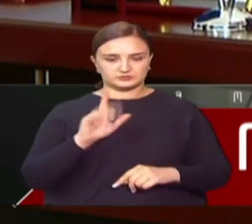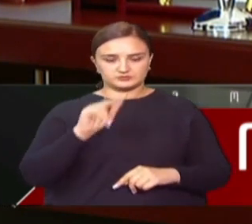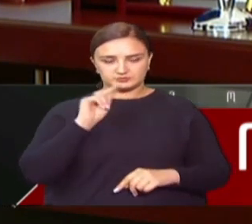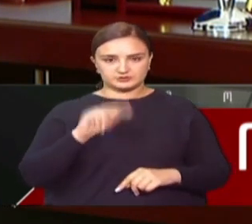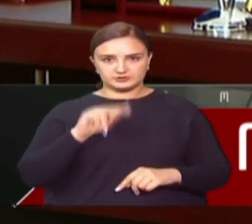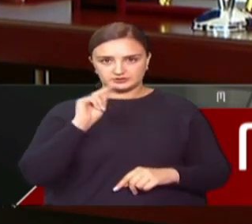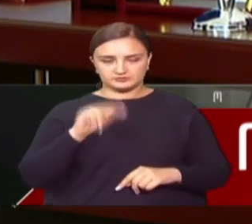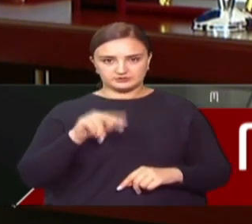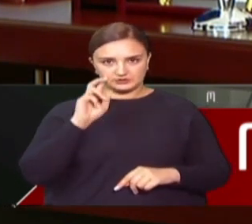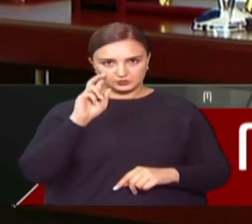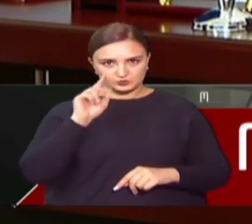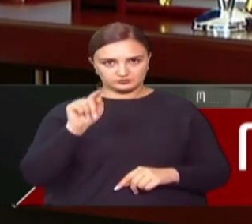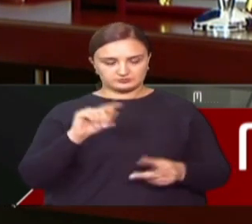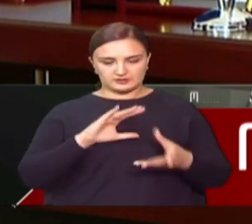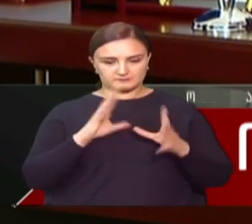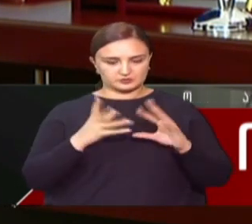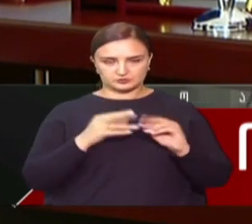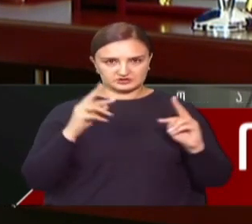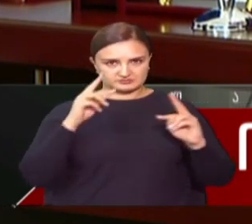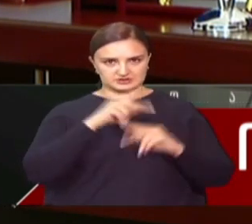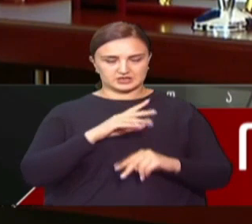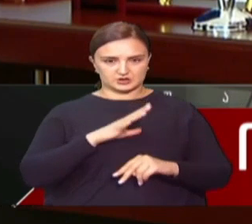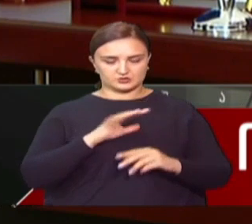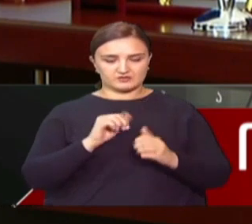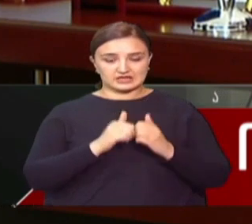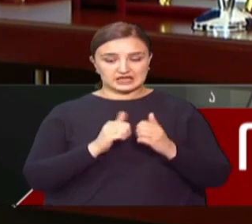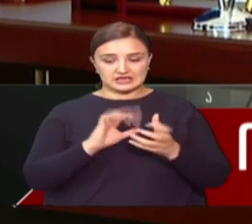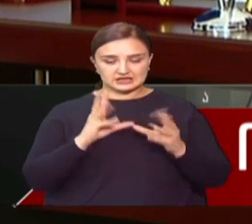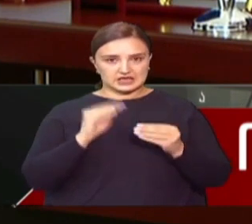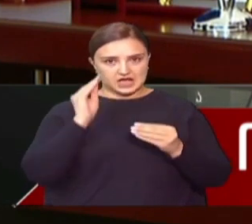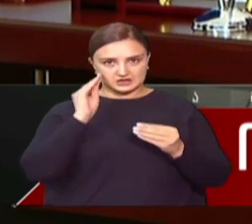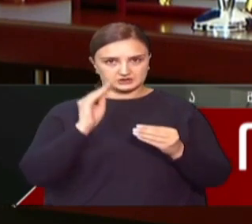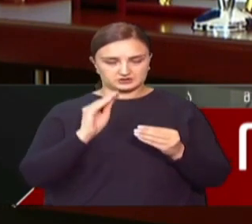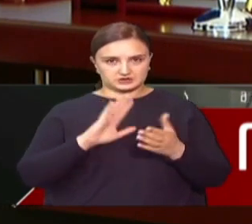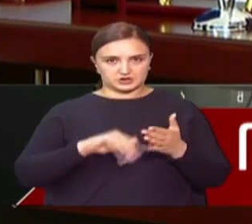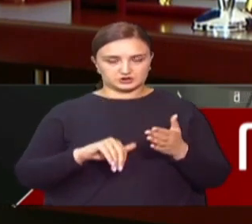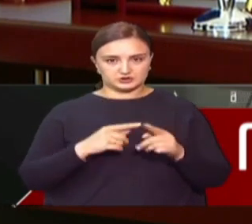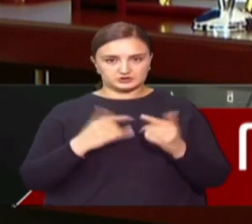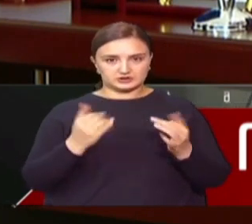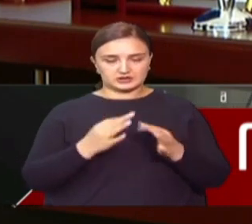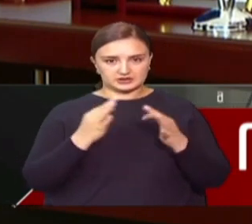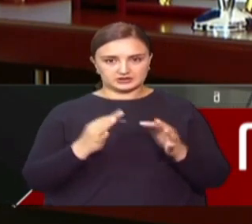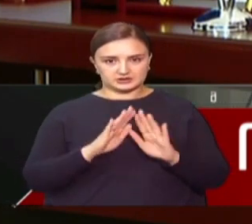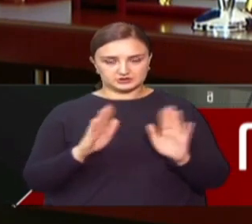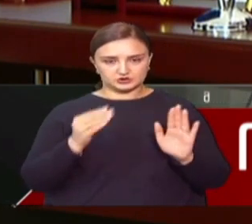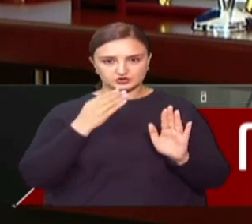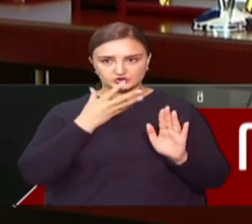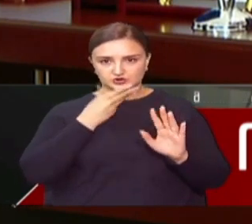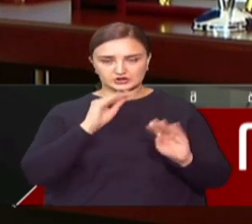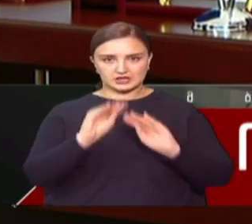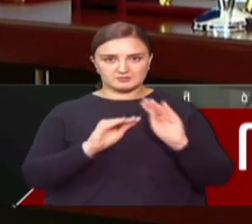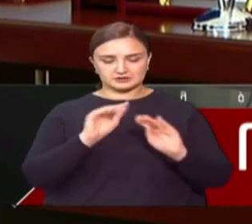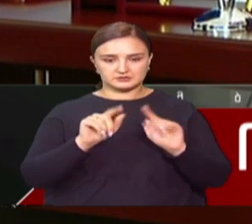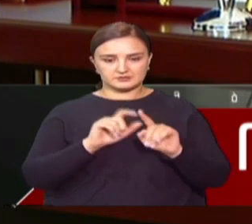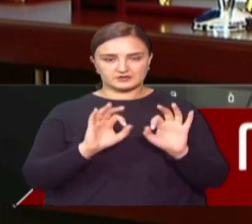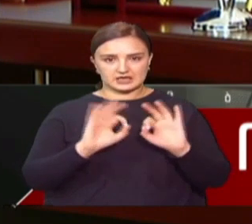რომელსაც უყენებდნენ ხელისუფლებას. აბსოლუტურად მცდარი აღმოჩნდა, აი ყოველგვარ საფუძველს მოკლებული. ეხლა არავითარი ასე ვთქვათ შელამაზება ამ განცხადების